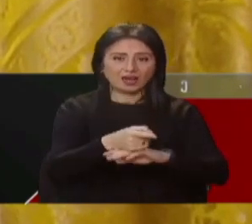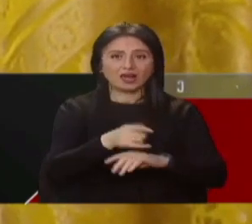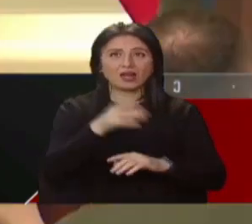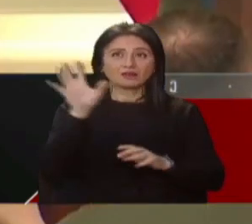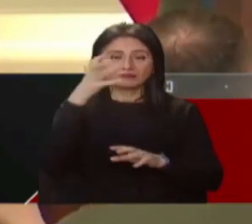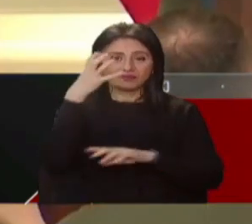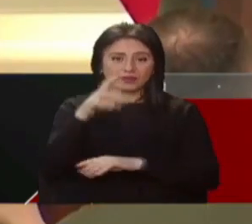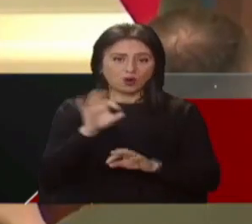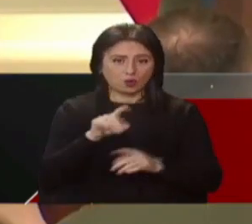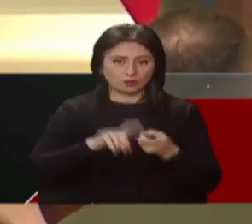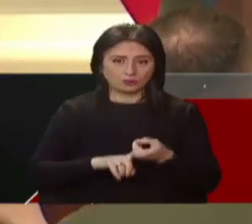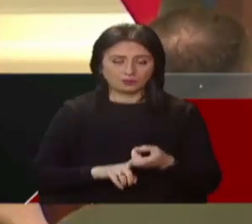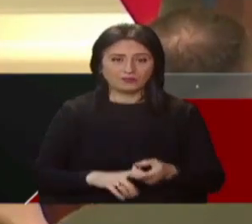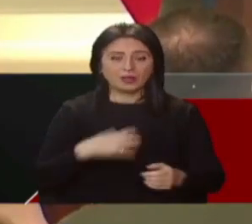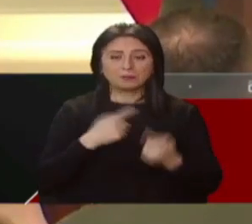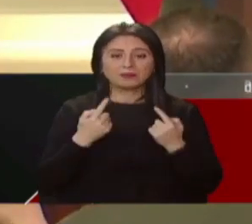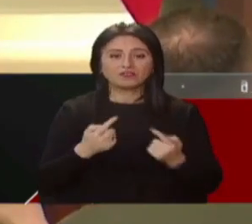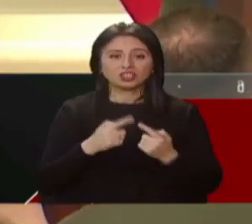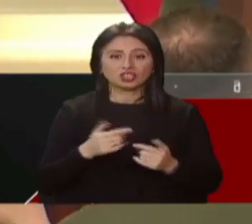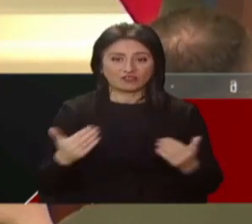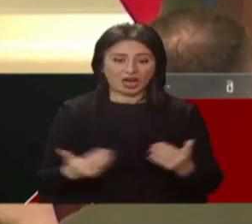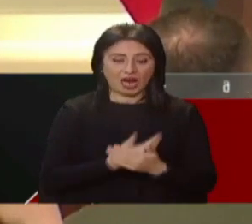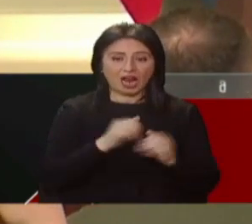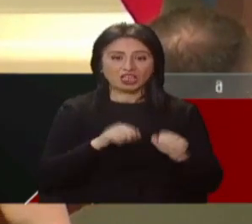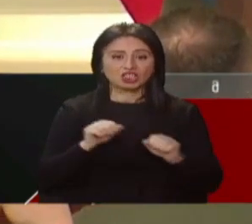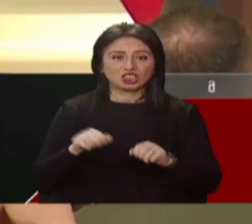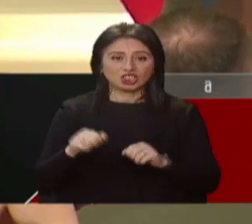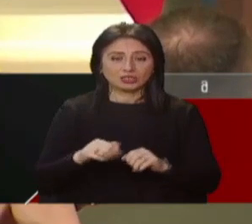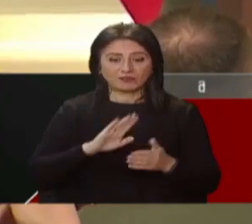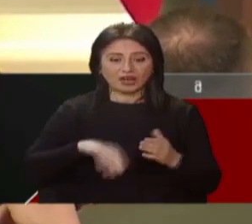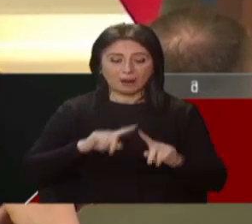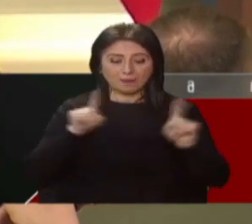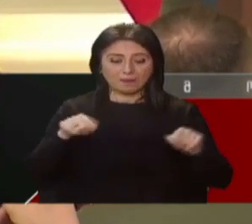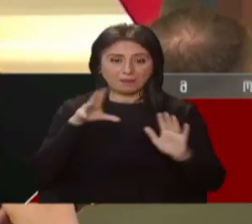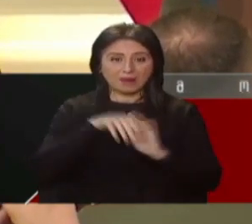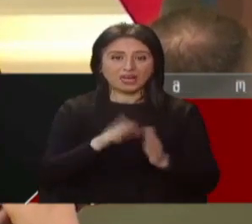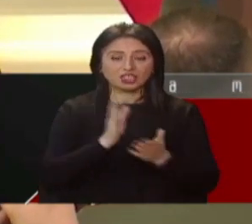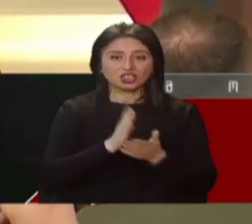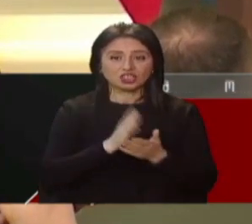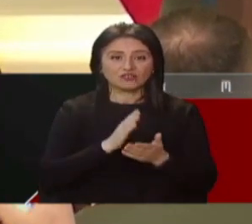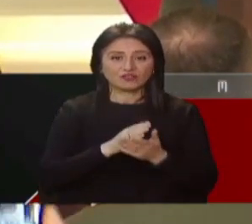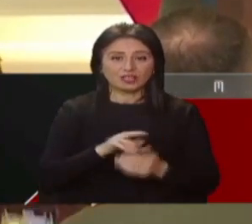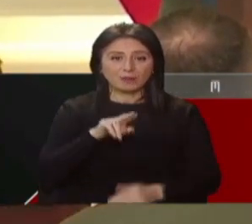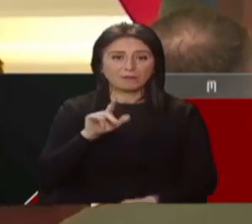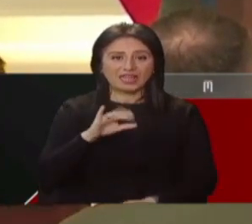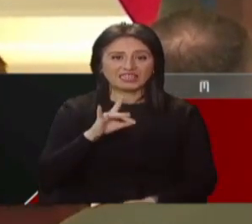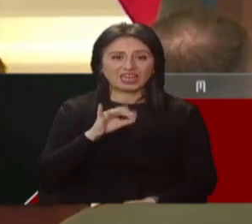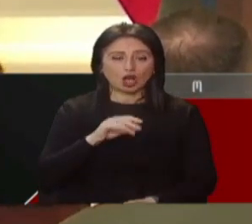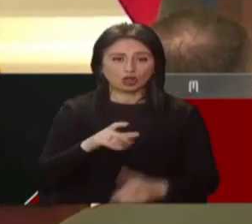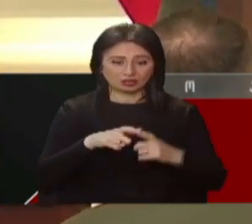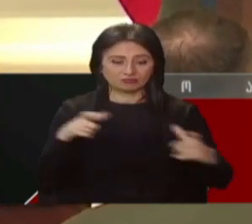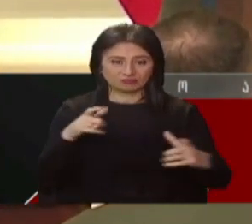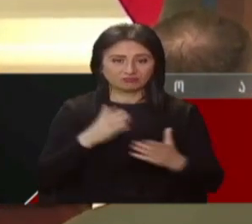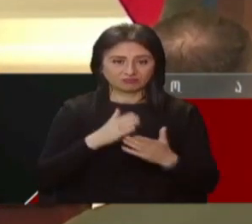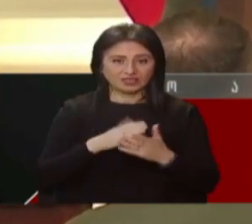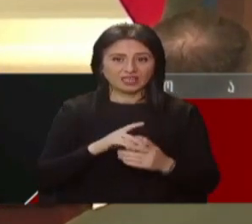სარაკეტო სისტემებისთვის. მნიშვნელოვანია, რომ ახალი შესაძლებლობების გარდა პაკეტი ასევე მოიცავს პატრიოტის ბატარეებს.